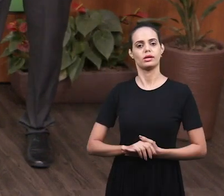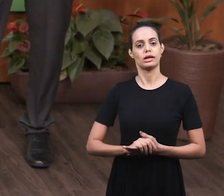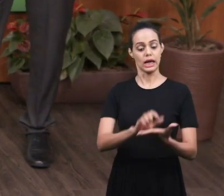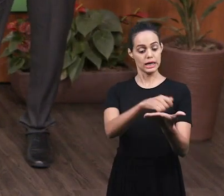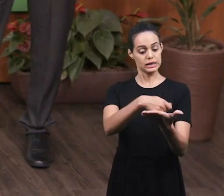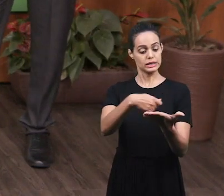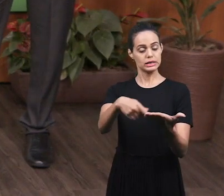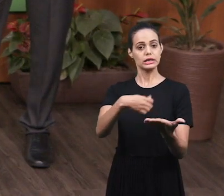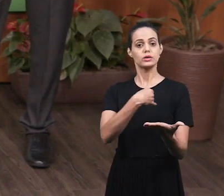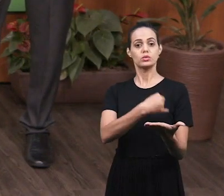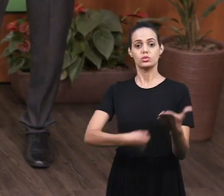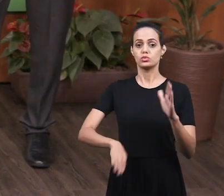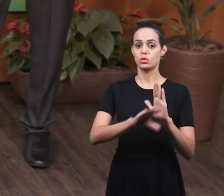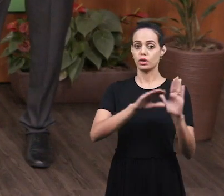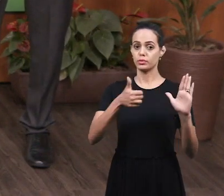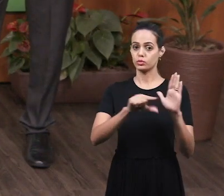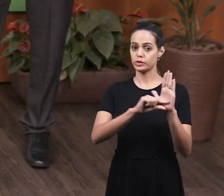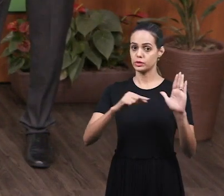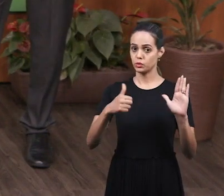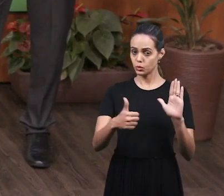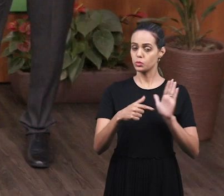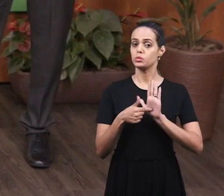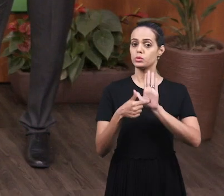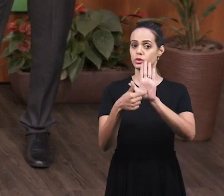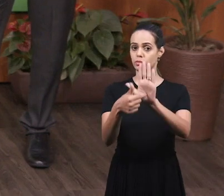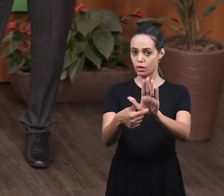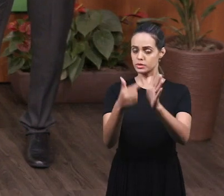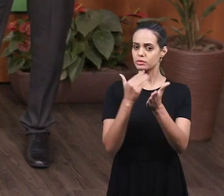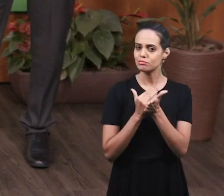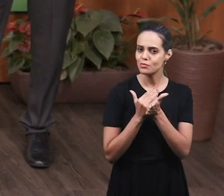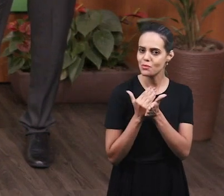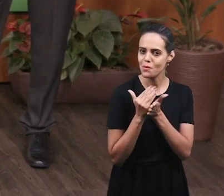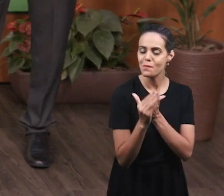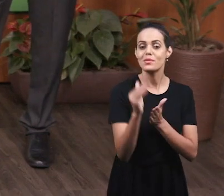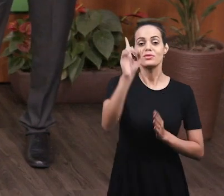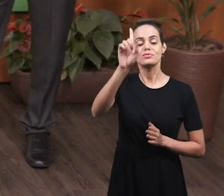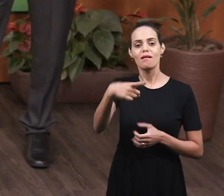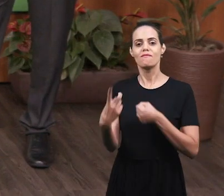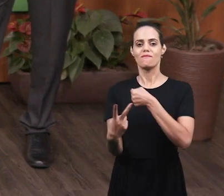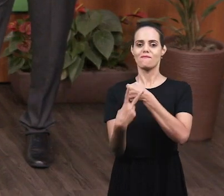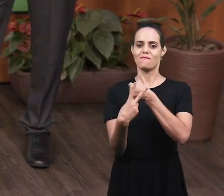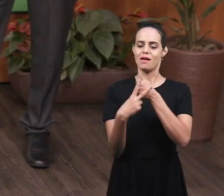en Jean chapitre 1, verset 1, qui dit « Au début